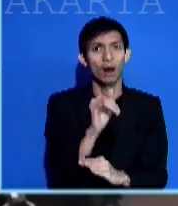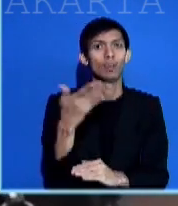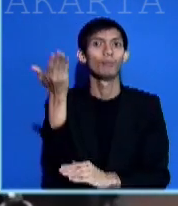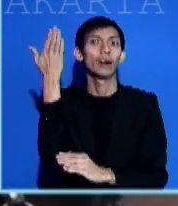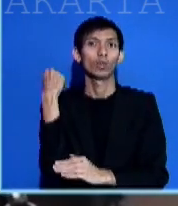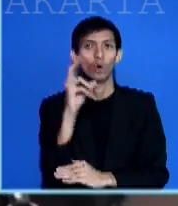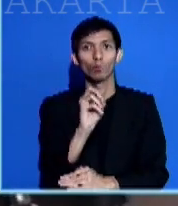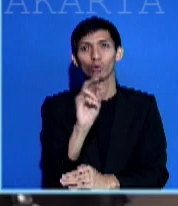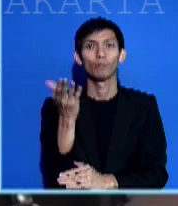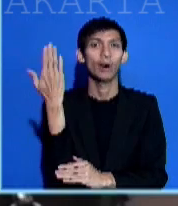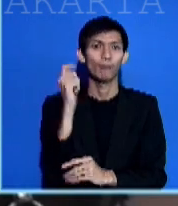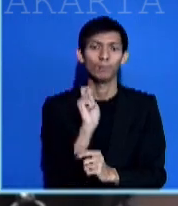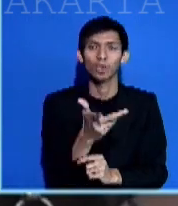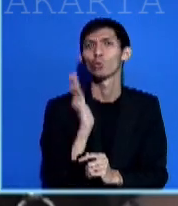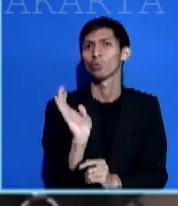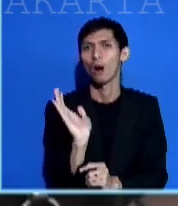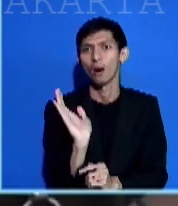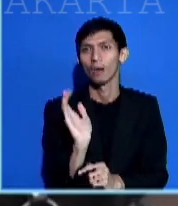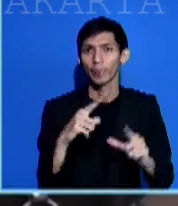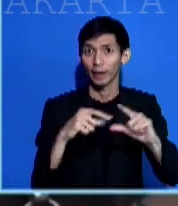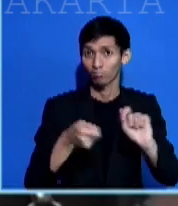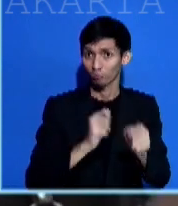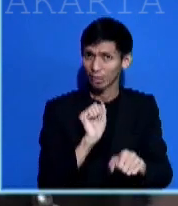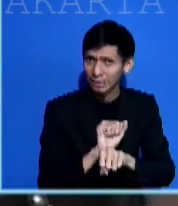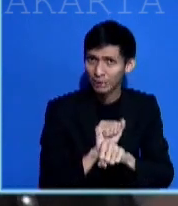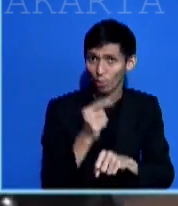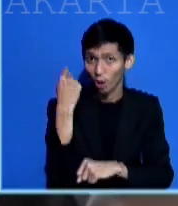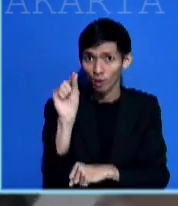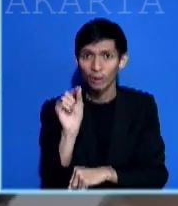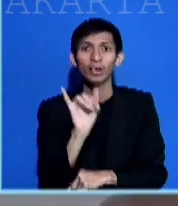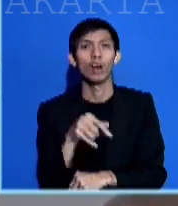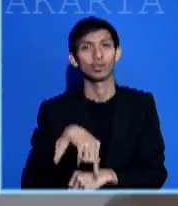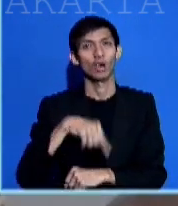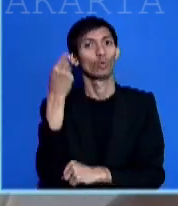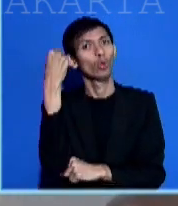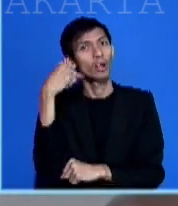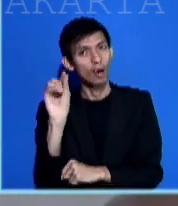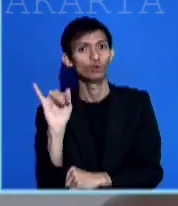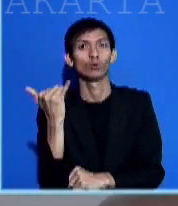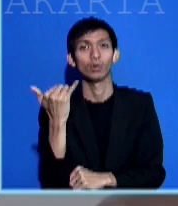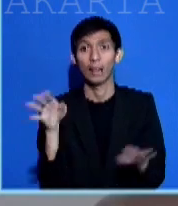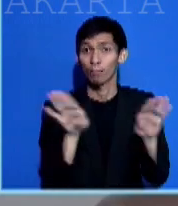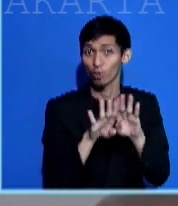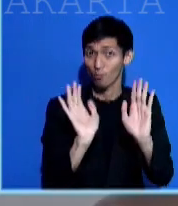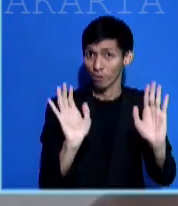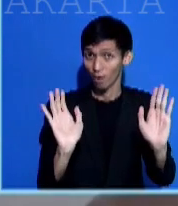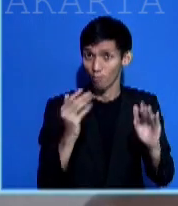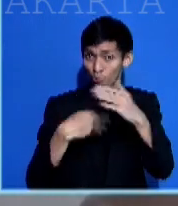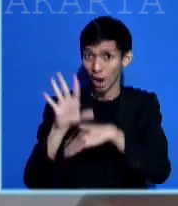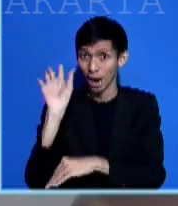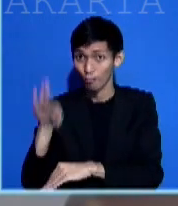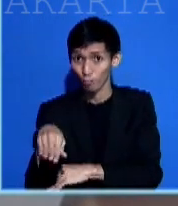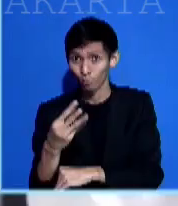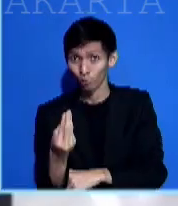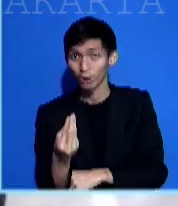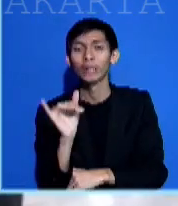yang lalu. Ini kerja apa? Masih kuliah atau gimana? Masih kuliah di Jogja. Masih kuliah. Jadi pas libur terus ini ya pulang ya? Namanya